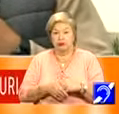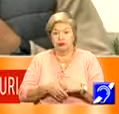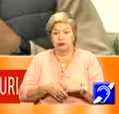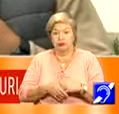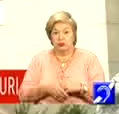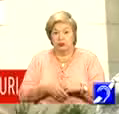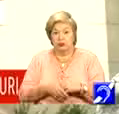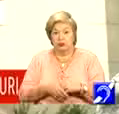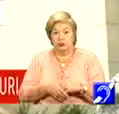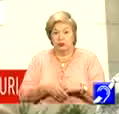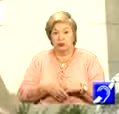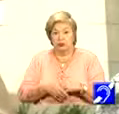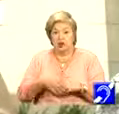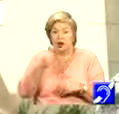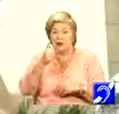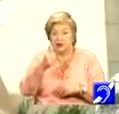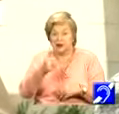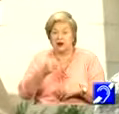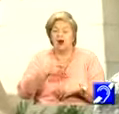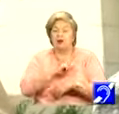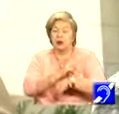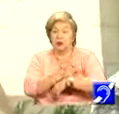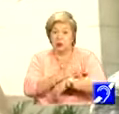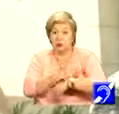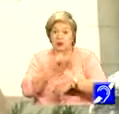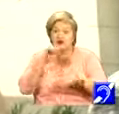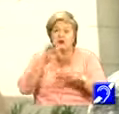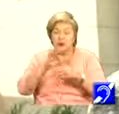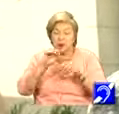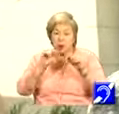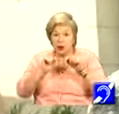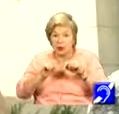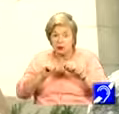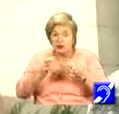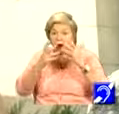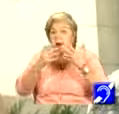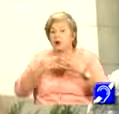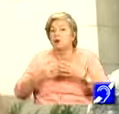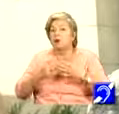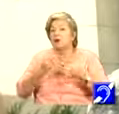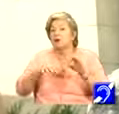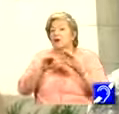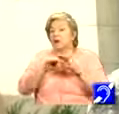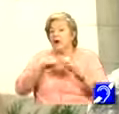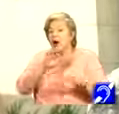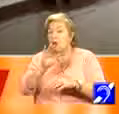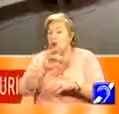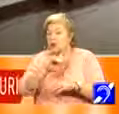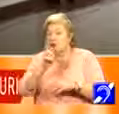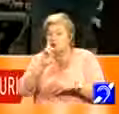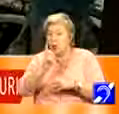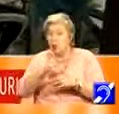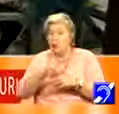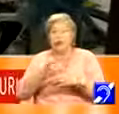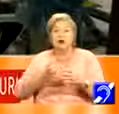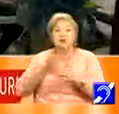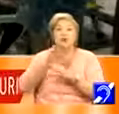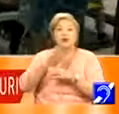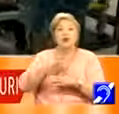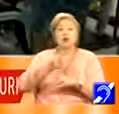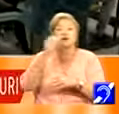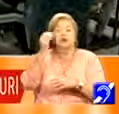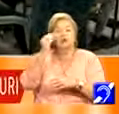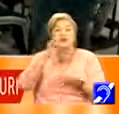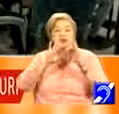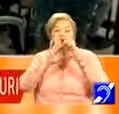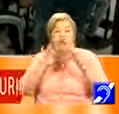Bună ziua, bun găsit tuturor, așa este, autoritățile iau în momentul de față în calcul varianta ca elevii să nu mai fie obligați să treacă la învățământ online